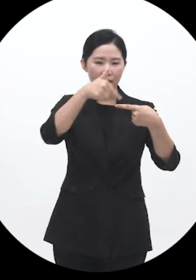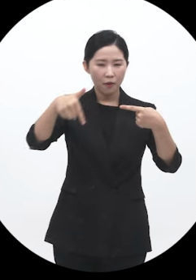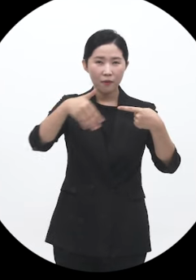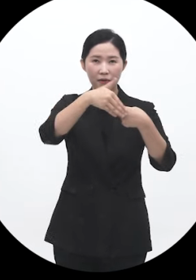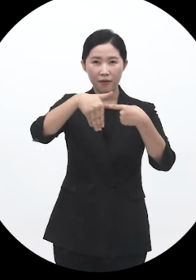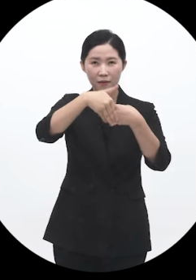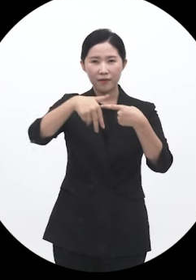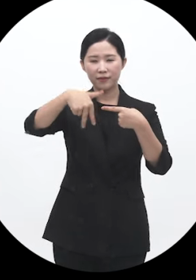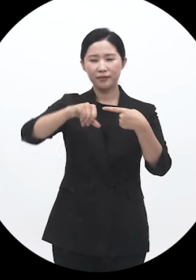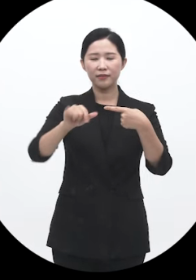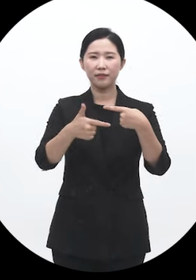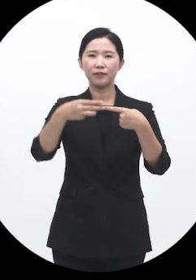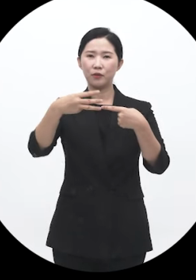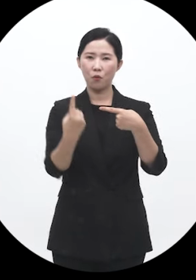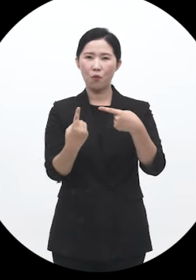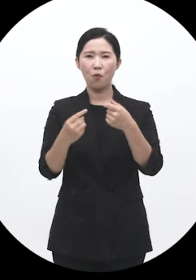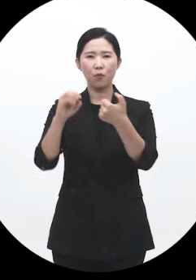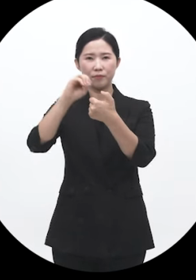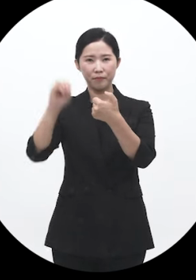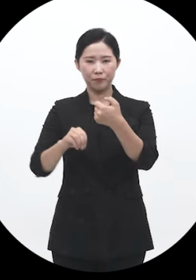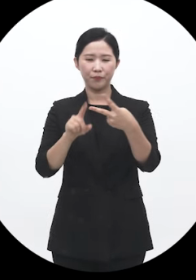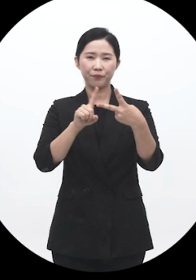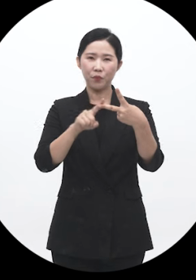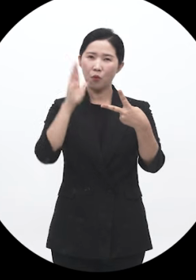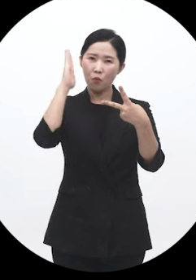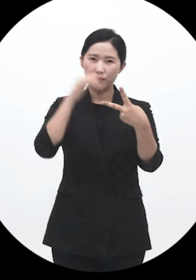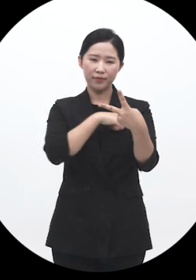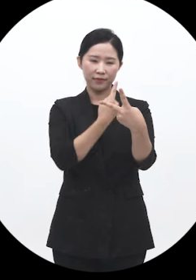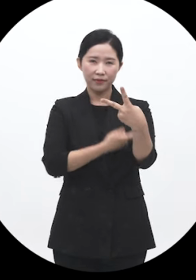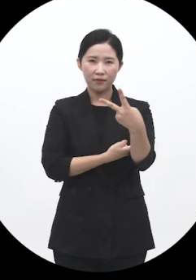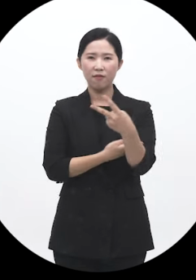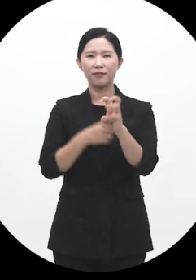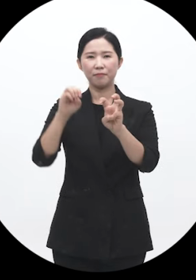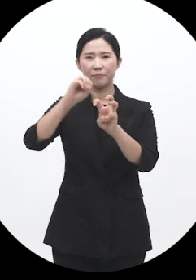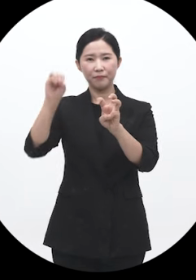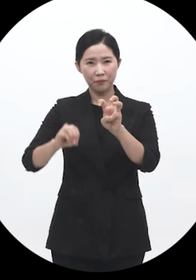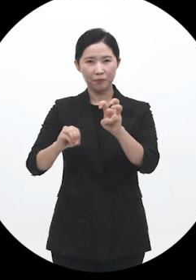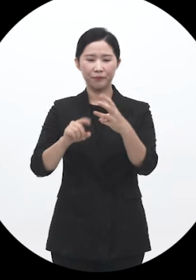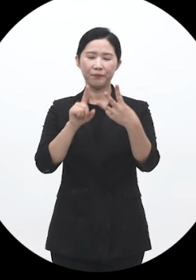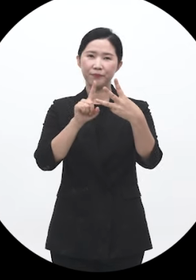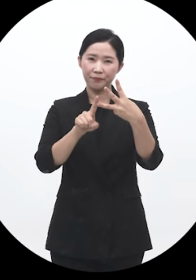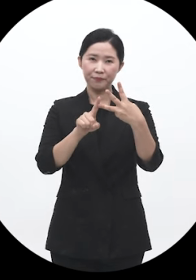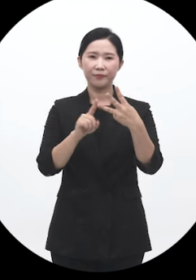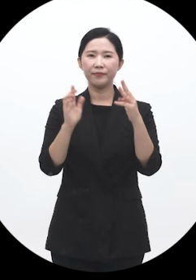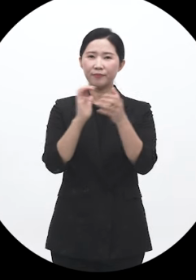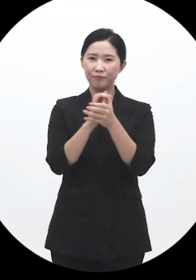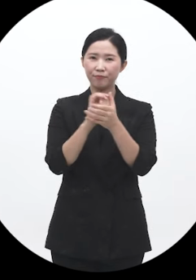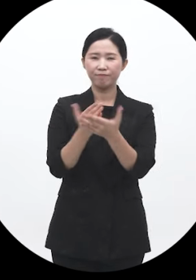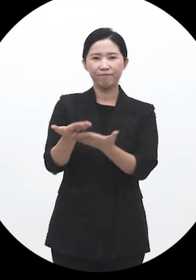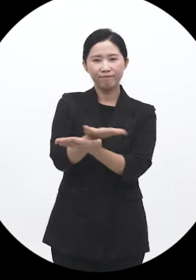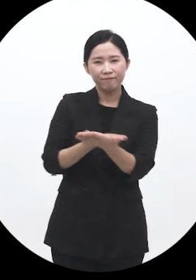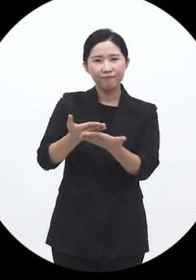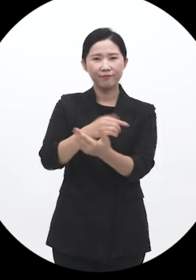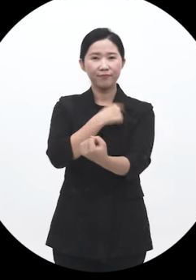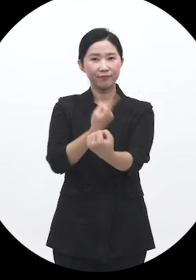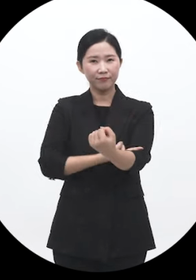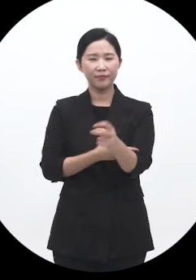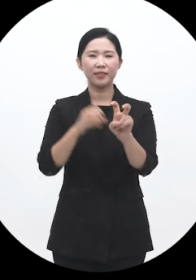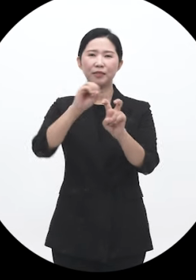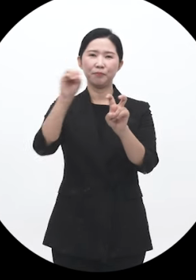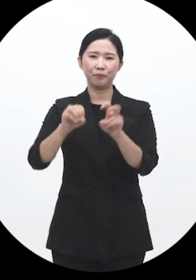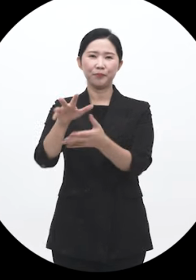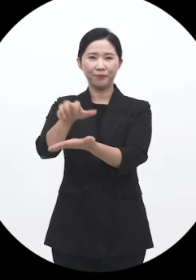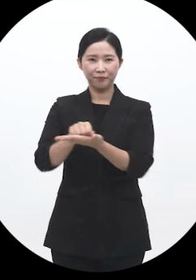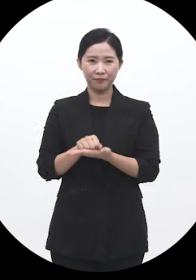학업 역량 30%, 공동체 역량 20%로 반영합니다. 제출 서류인